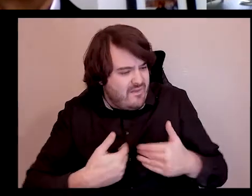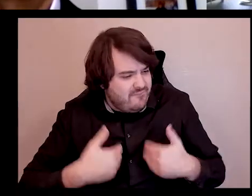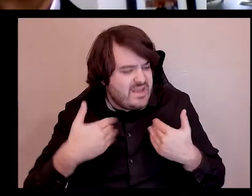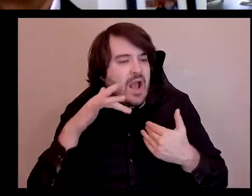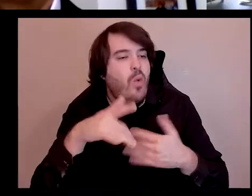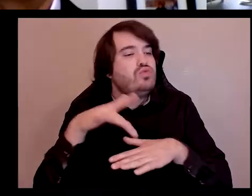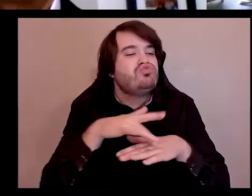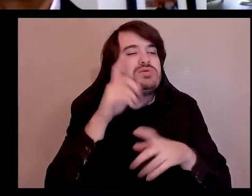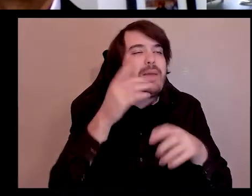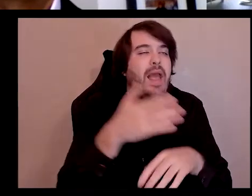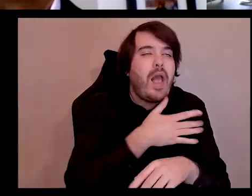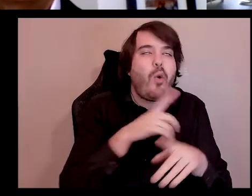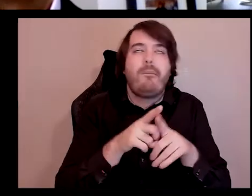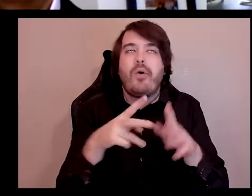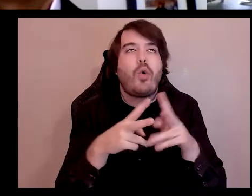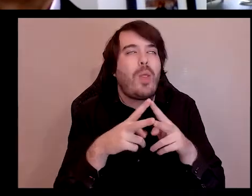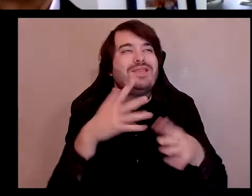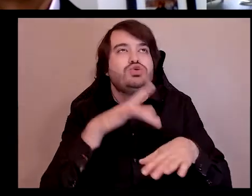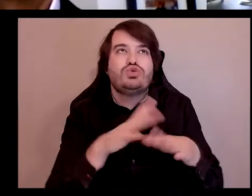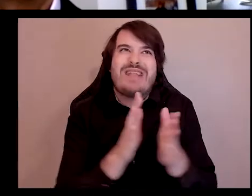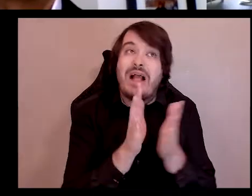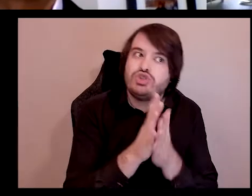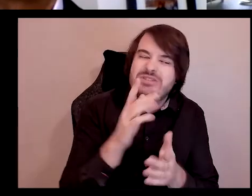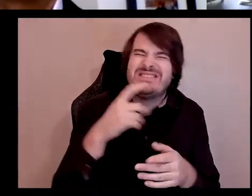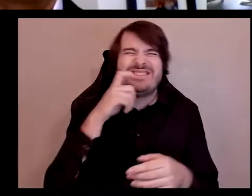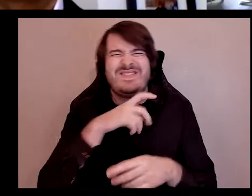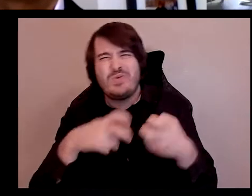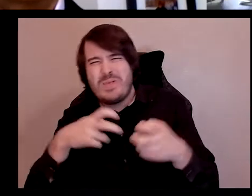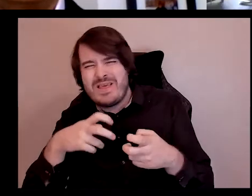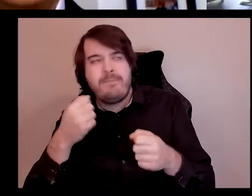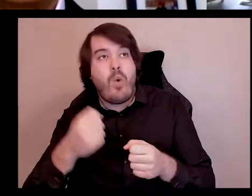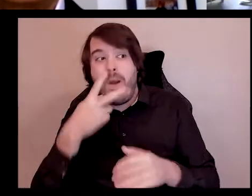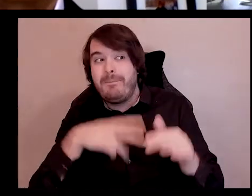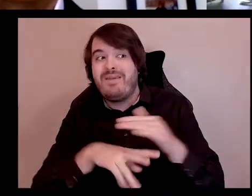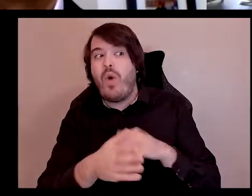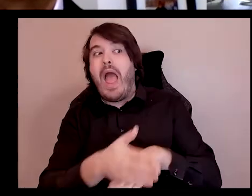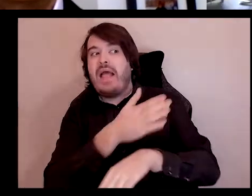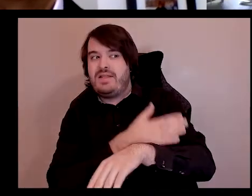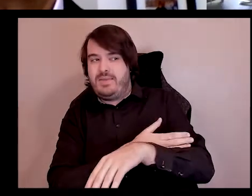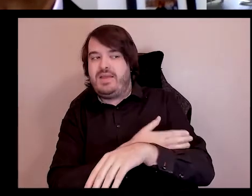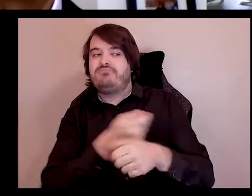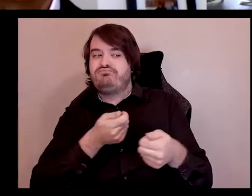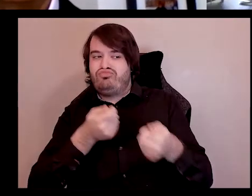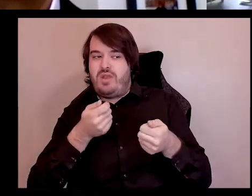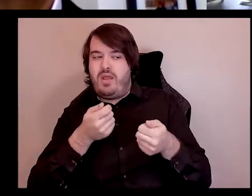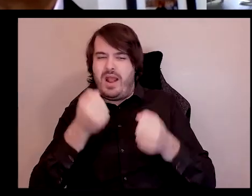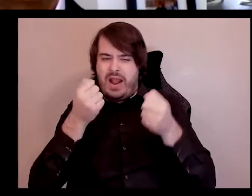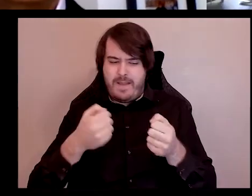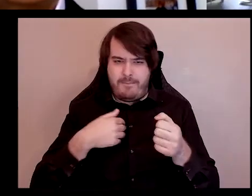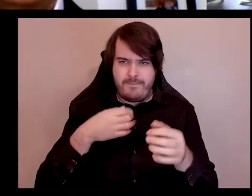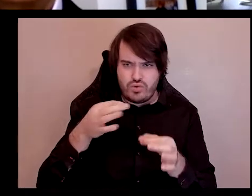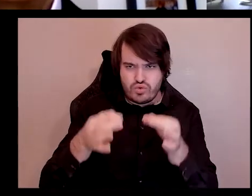on va parler d'une compétence de vie, parce qu'on a vécu différentes expériences. On connaît les dangers, on connaît les difficultés, on